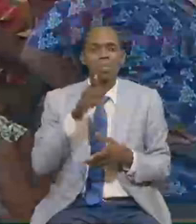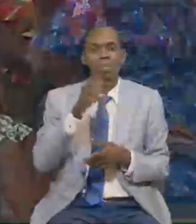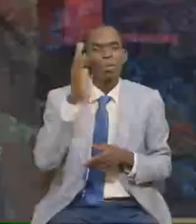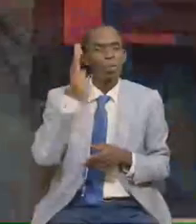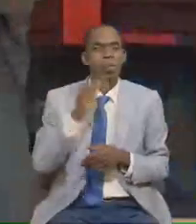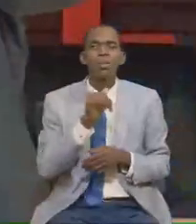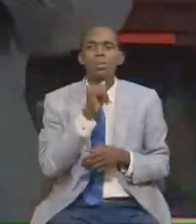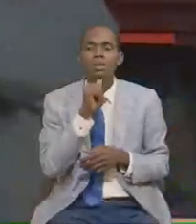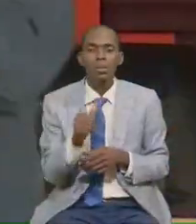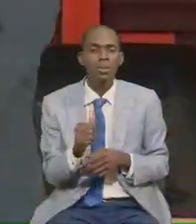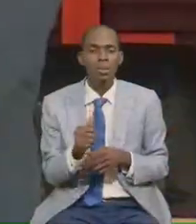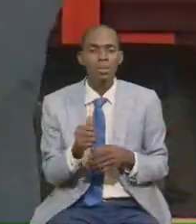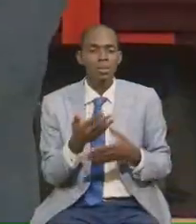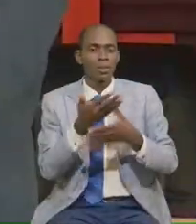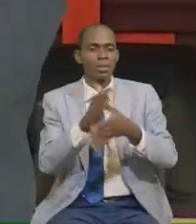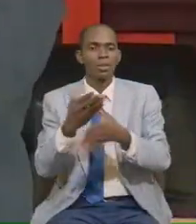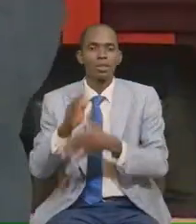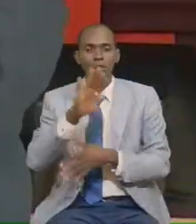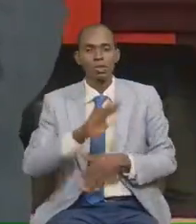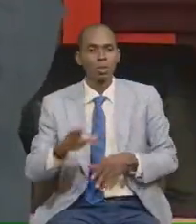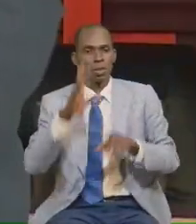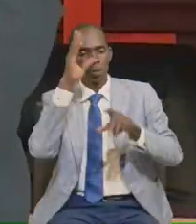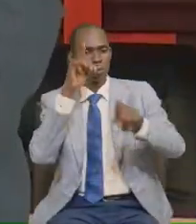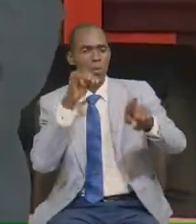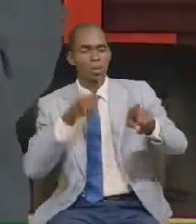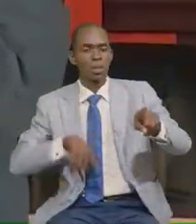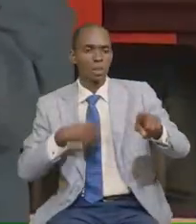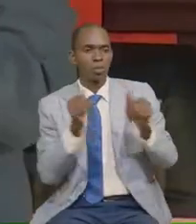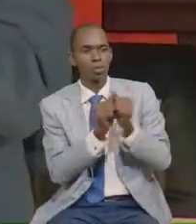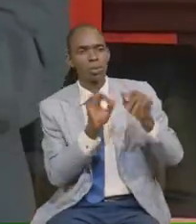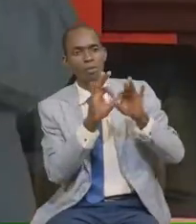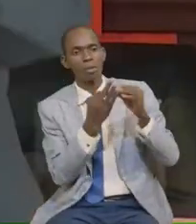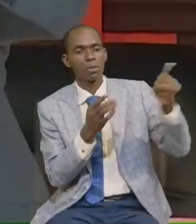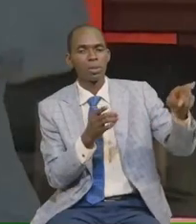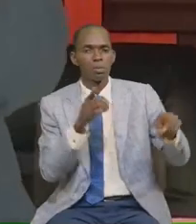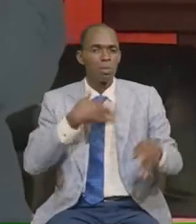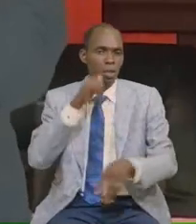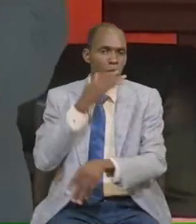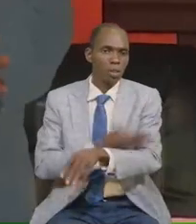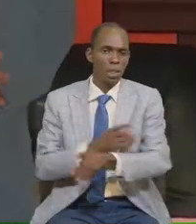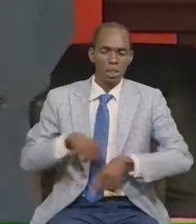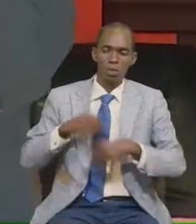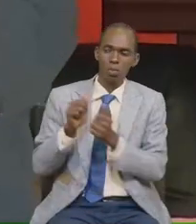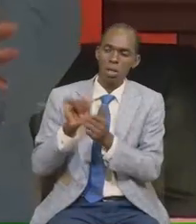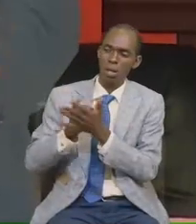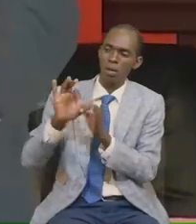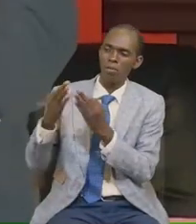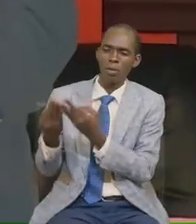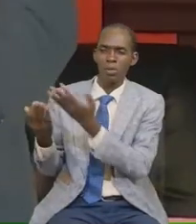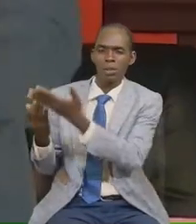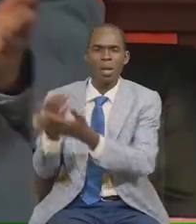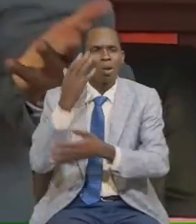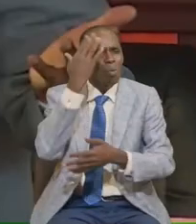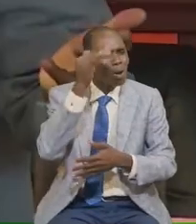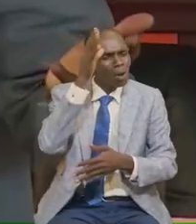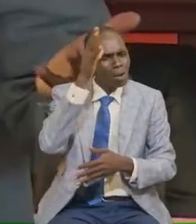Tu ne vas pas distribuer tes enfants. Toi, va là-bas. Toi, va là-bas. Pourquoi, papa? Je